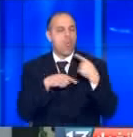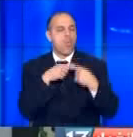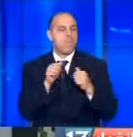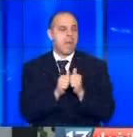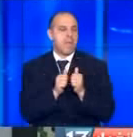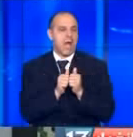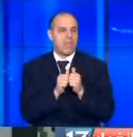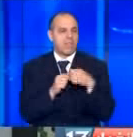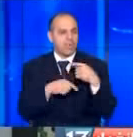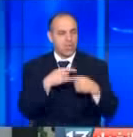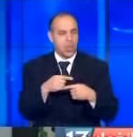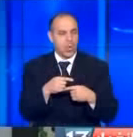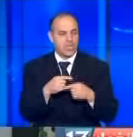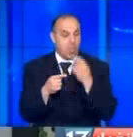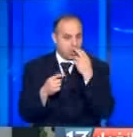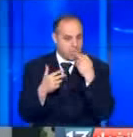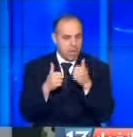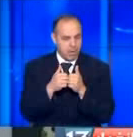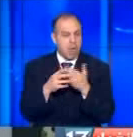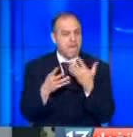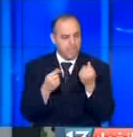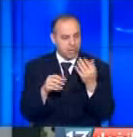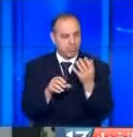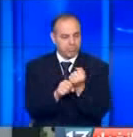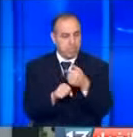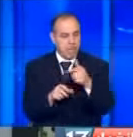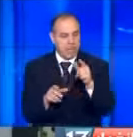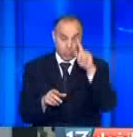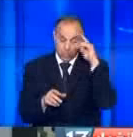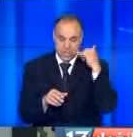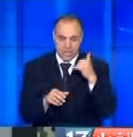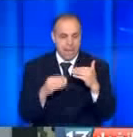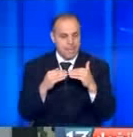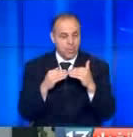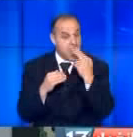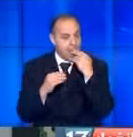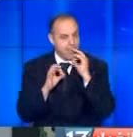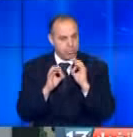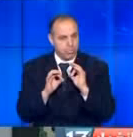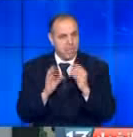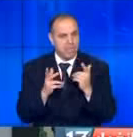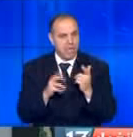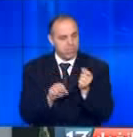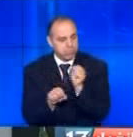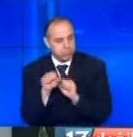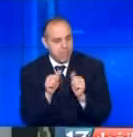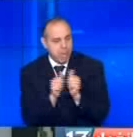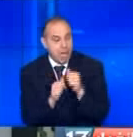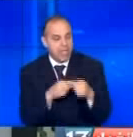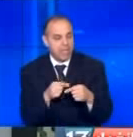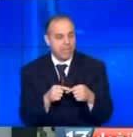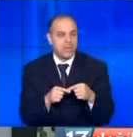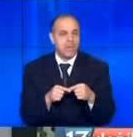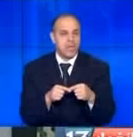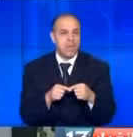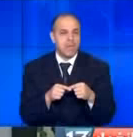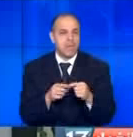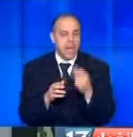المستمر بين الأجهزة الأمنية وبين وزارات الداخلية. أيضا تطرقنا لمسألة